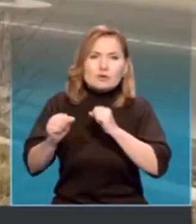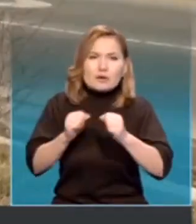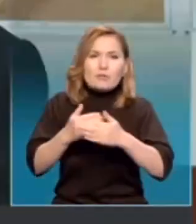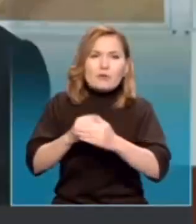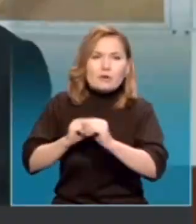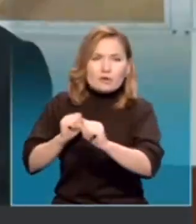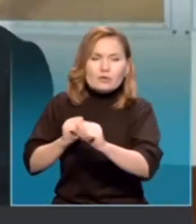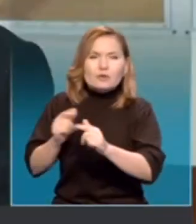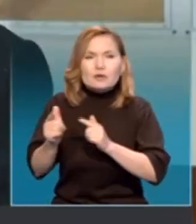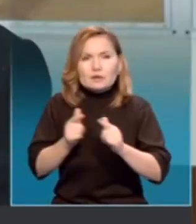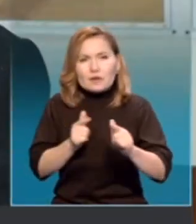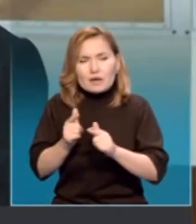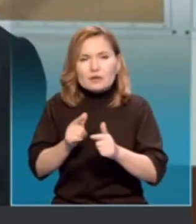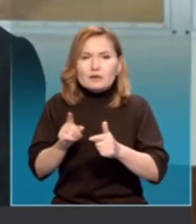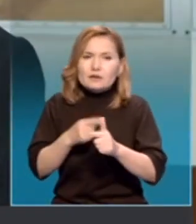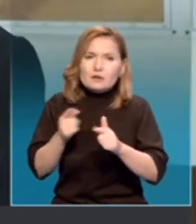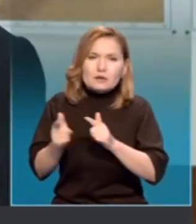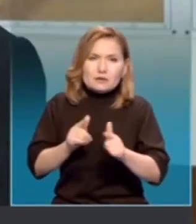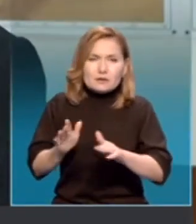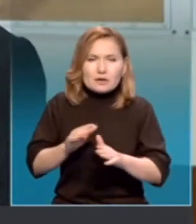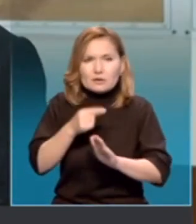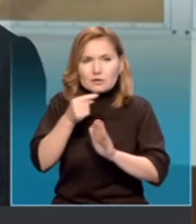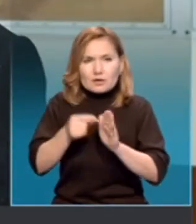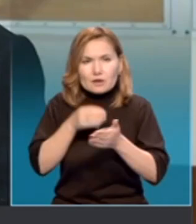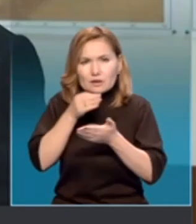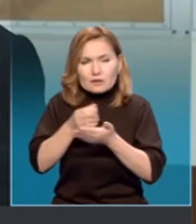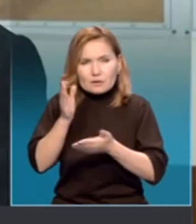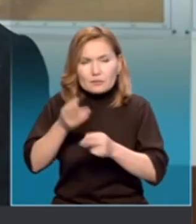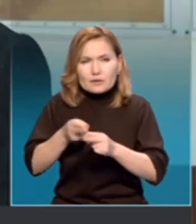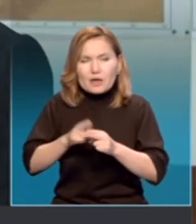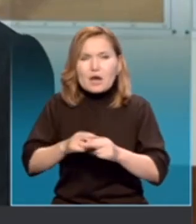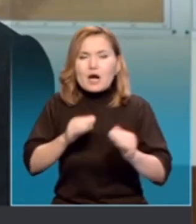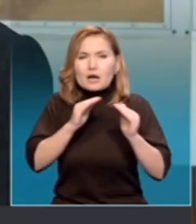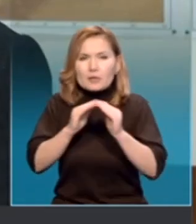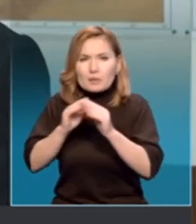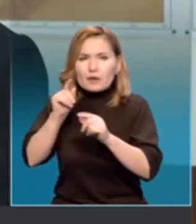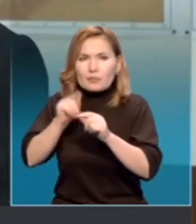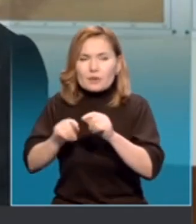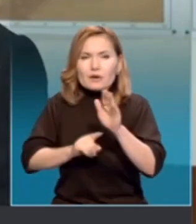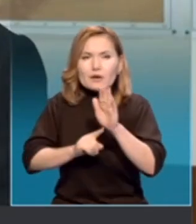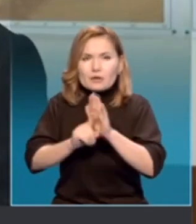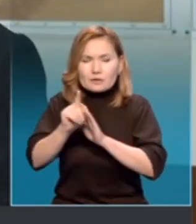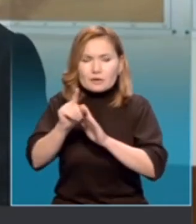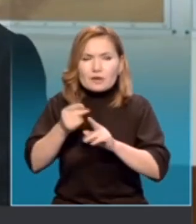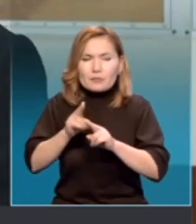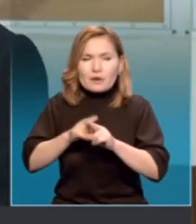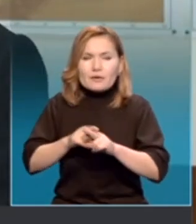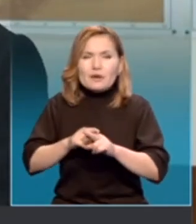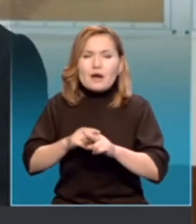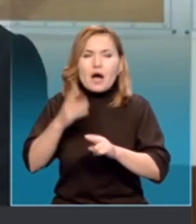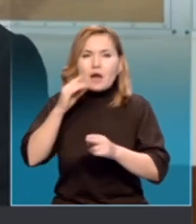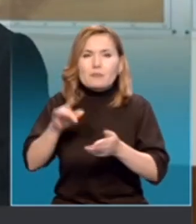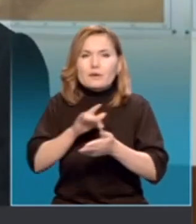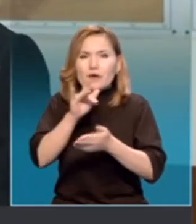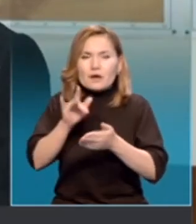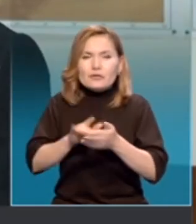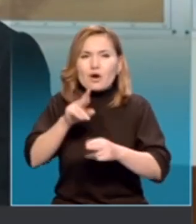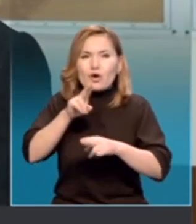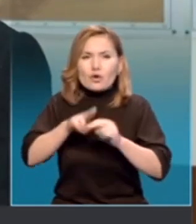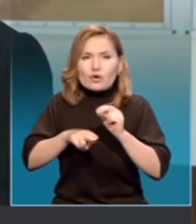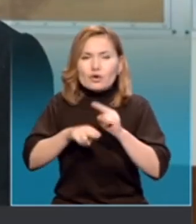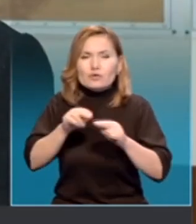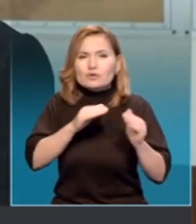қаншалықты төзімді? Бүгінгі таңда көптеген ғимараттар бізде тексерілген, ал бірақ жалпылама айтқан түрде, мысалға әр салынатын құрылыс бүгінгі